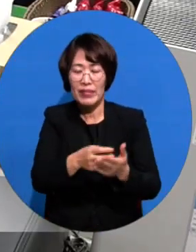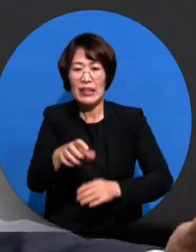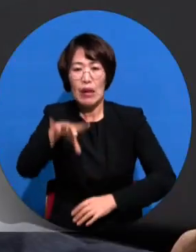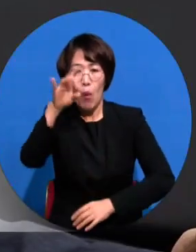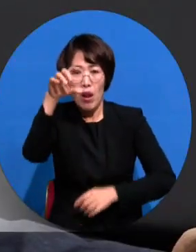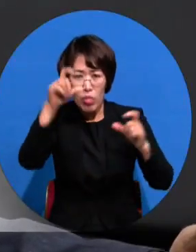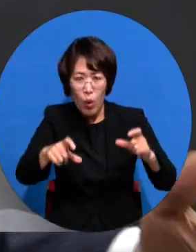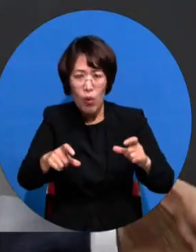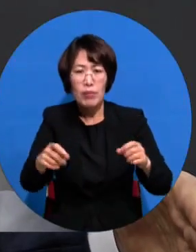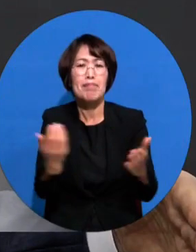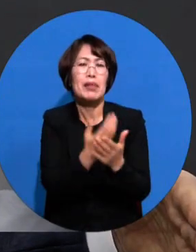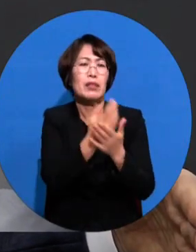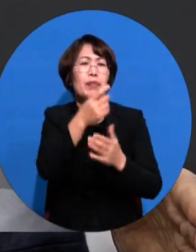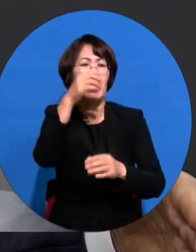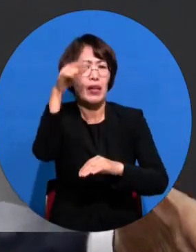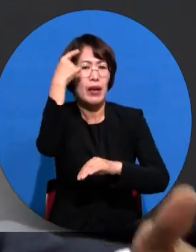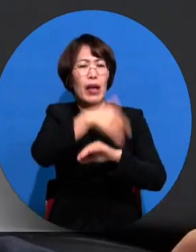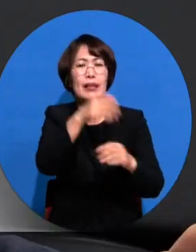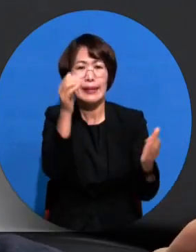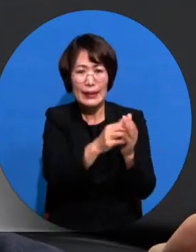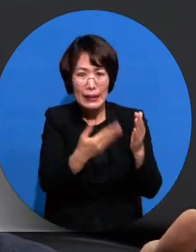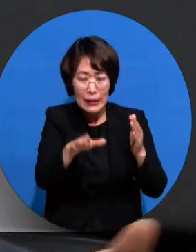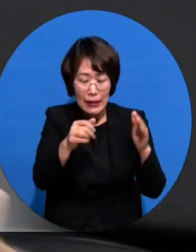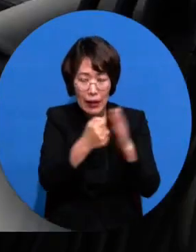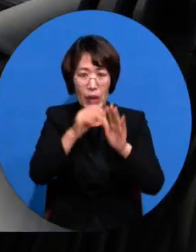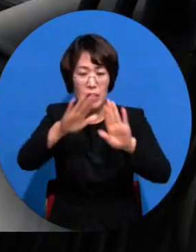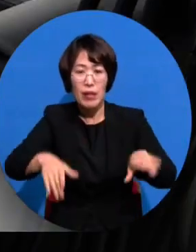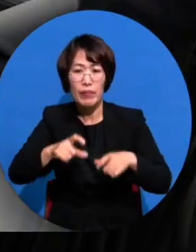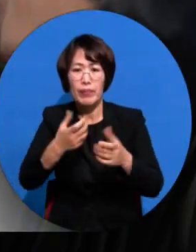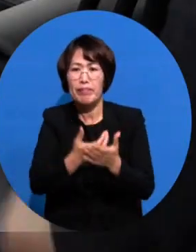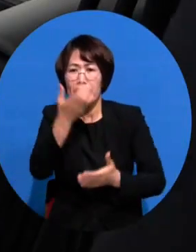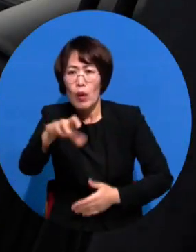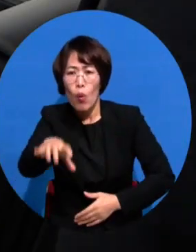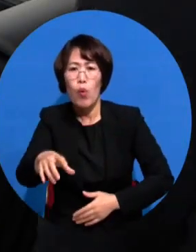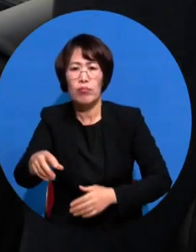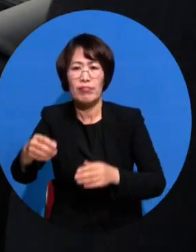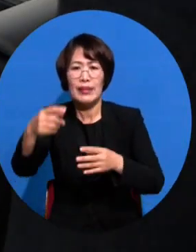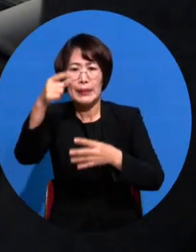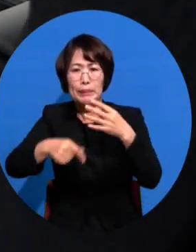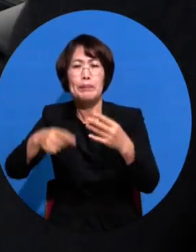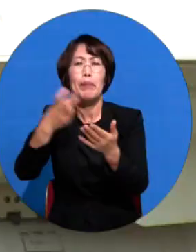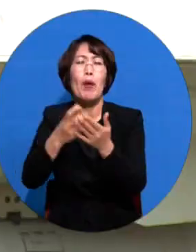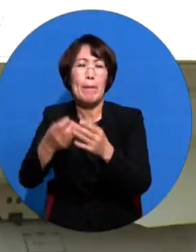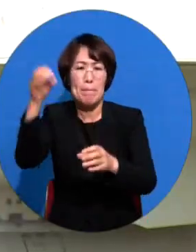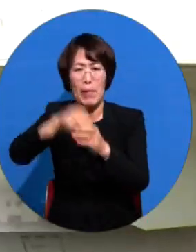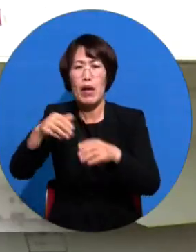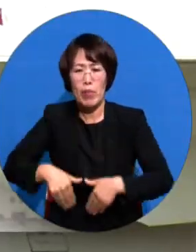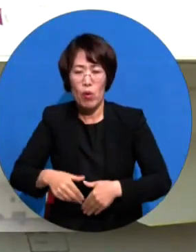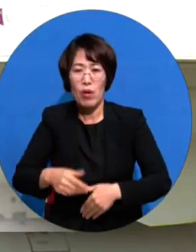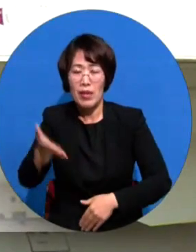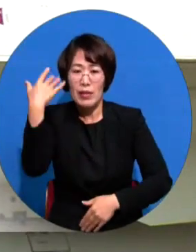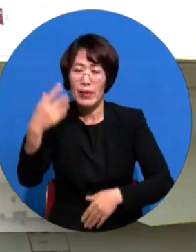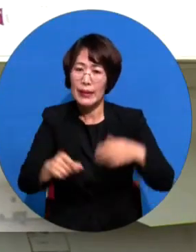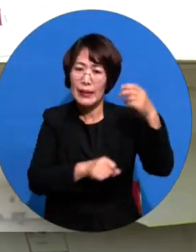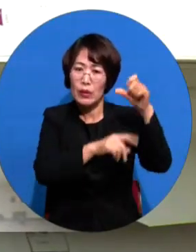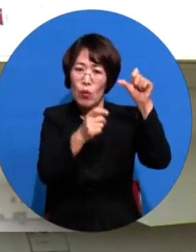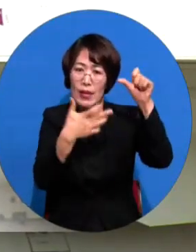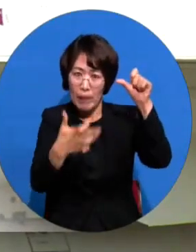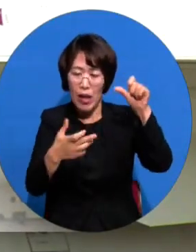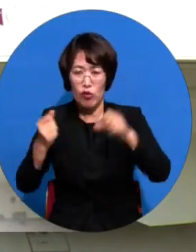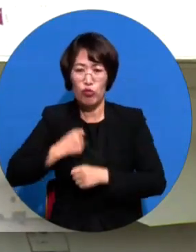중심으로 짜여지면서 이전 지역인 전라남도에 대한 지원은 시행령에라도 담아야 했던 상황. 하지만 지난 18일